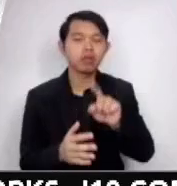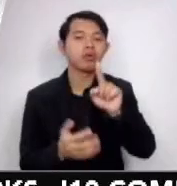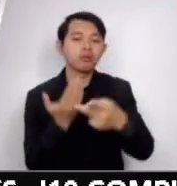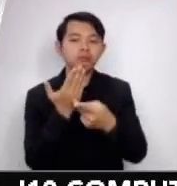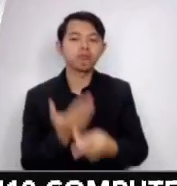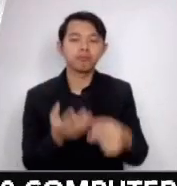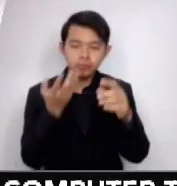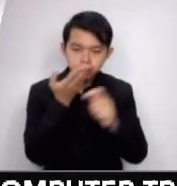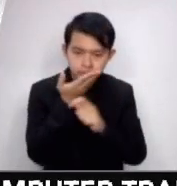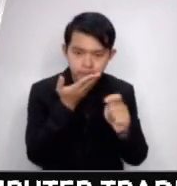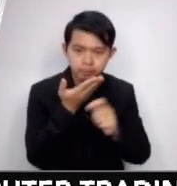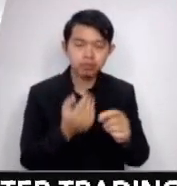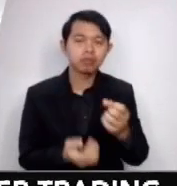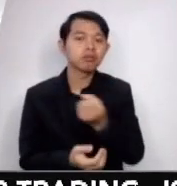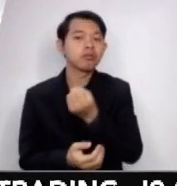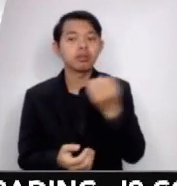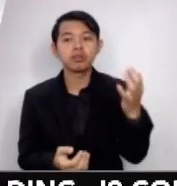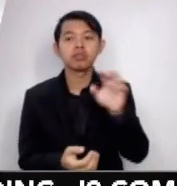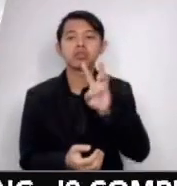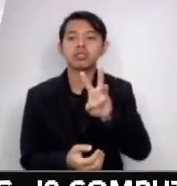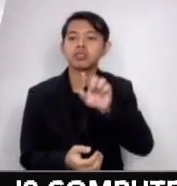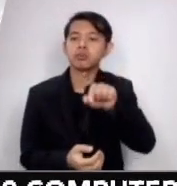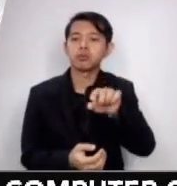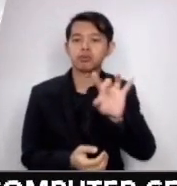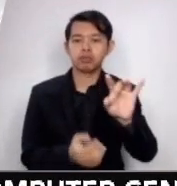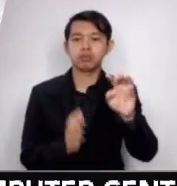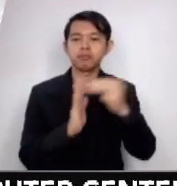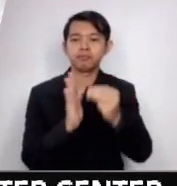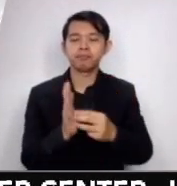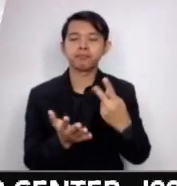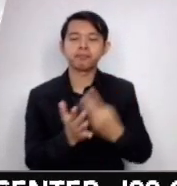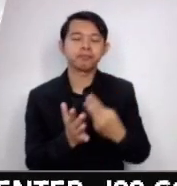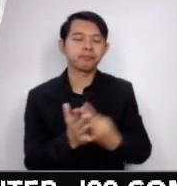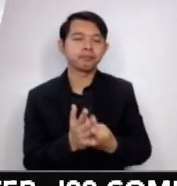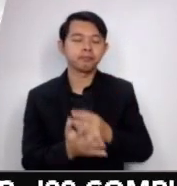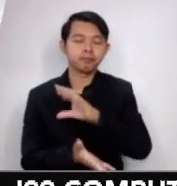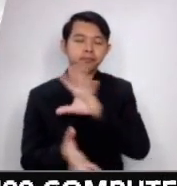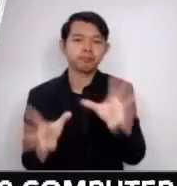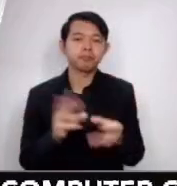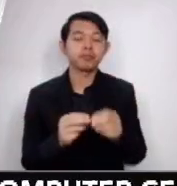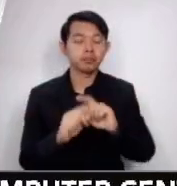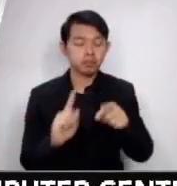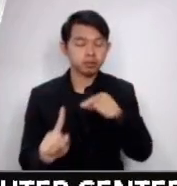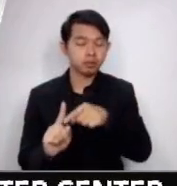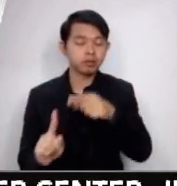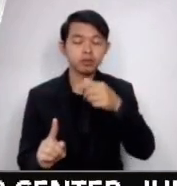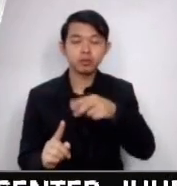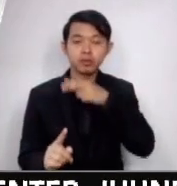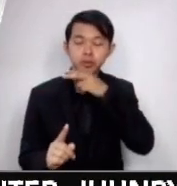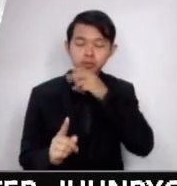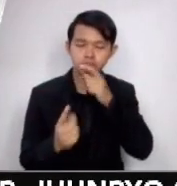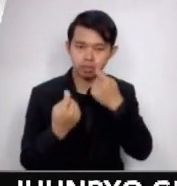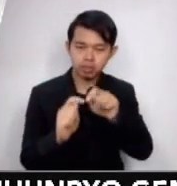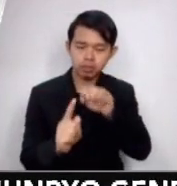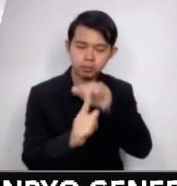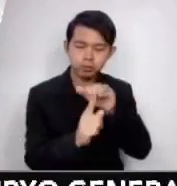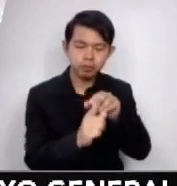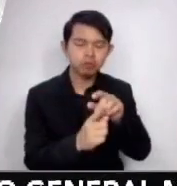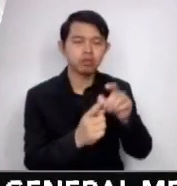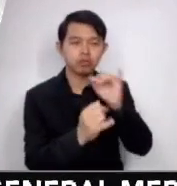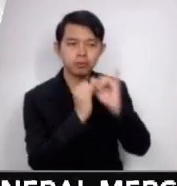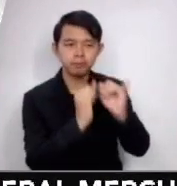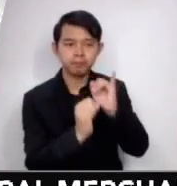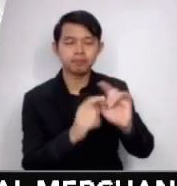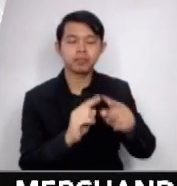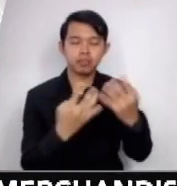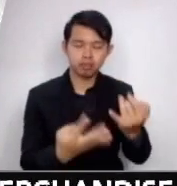6.8 milyon pesos. Sinusubukan pang kunan ng pahayag ang suspect na nasa kustudiya na ng PIDEA. Dalawang babae naman ang